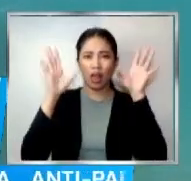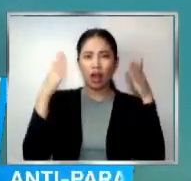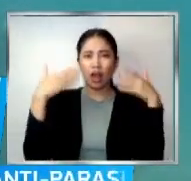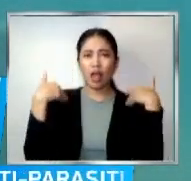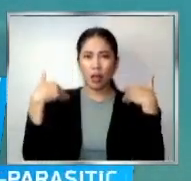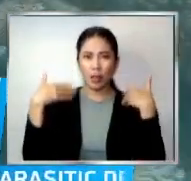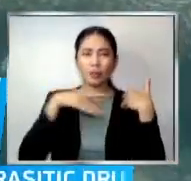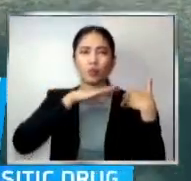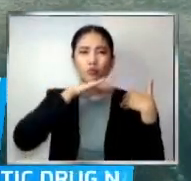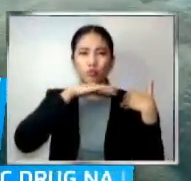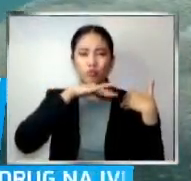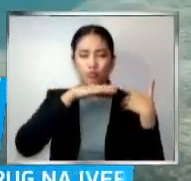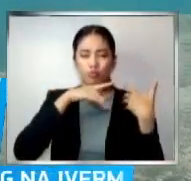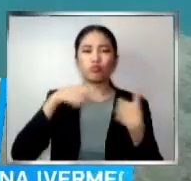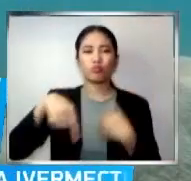sa isang pag-aaral.